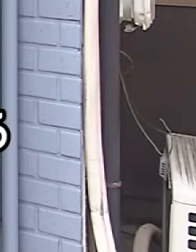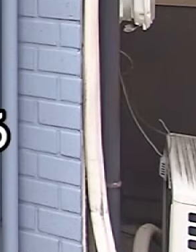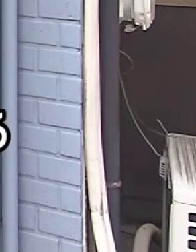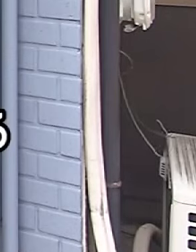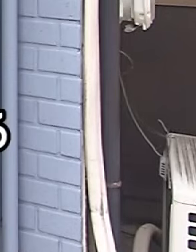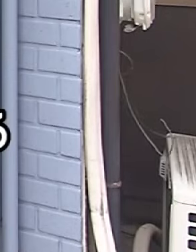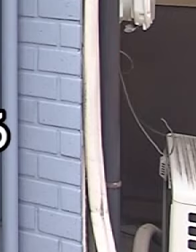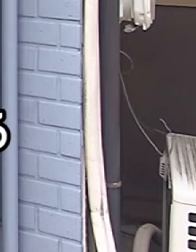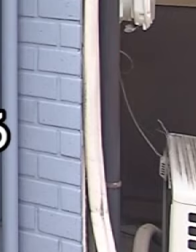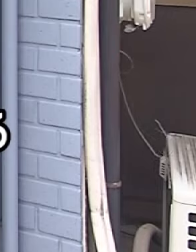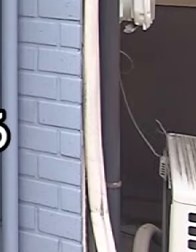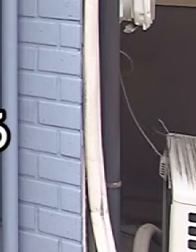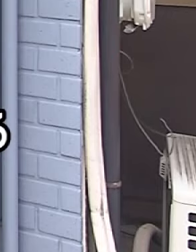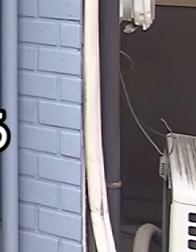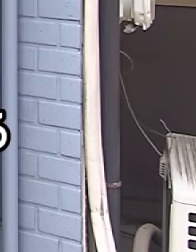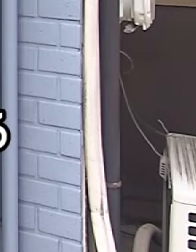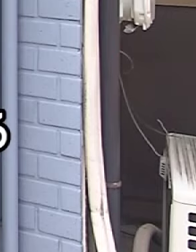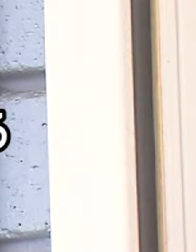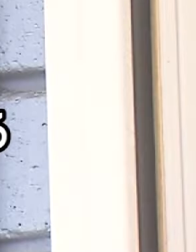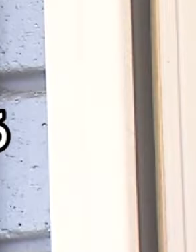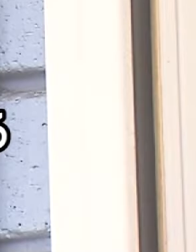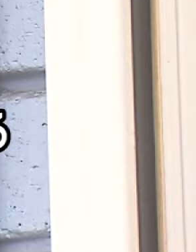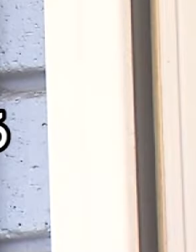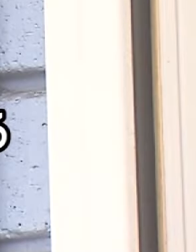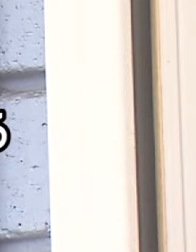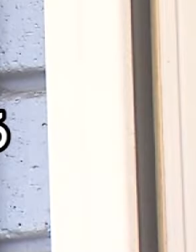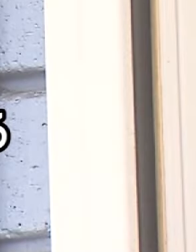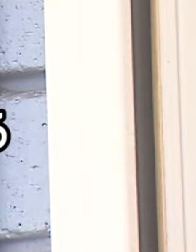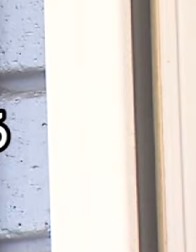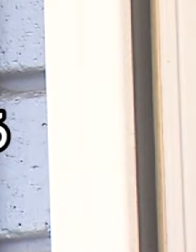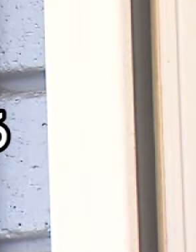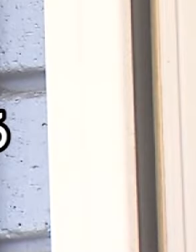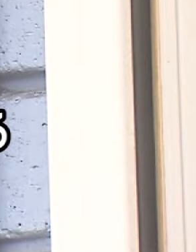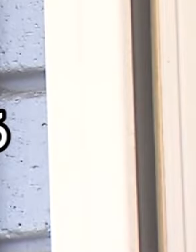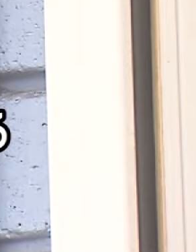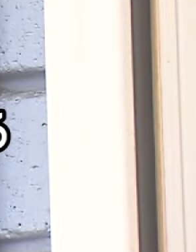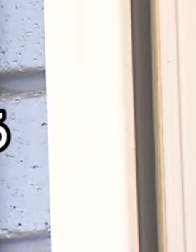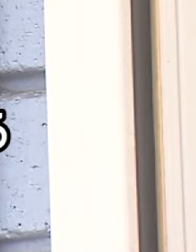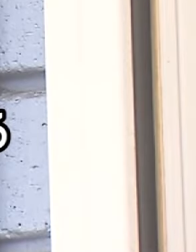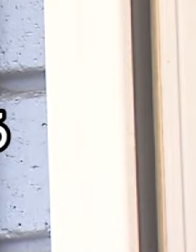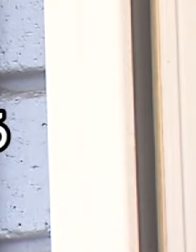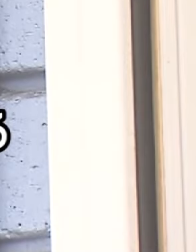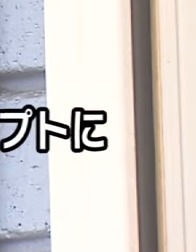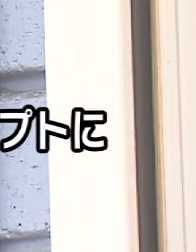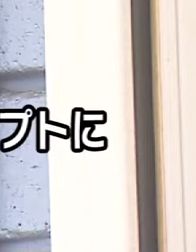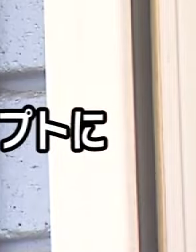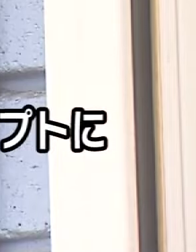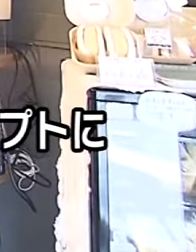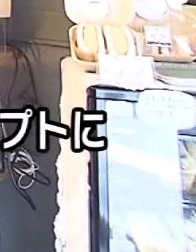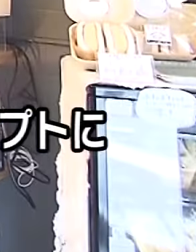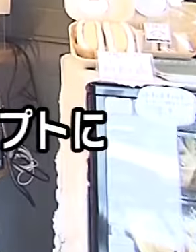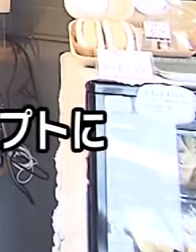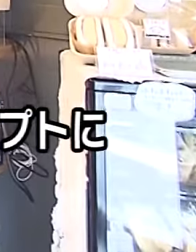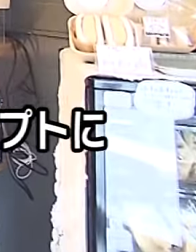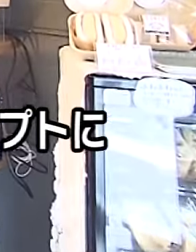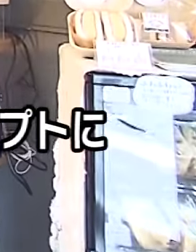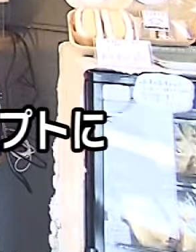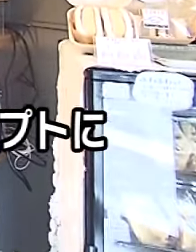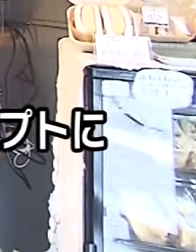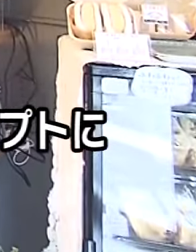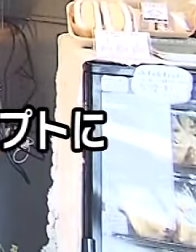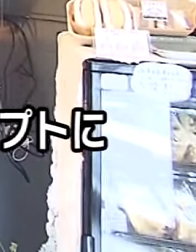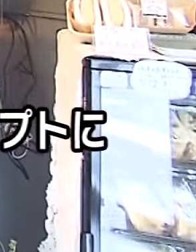フラワーカフェフラットプラスは、住宅街に店舗を構えるフラワーショップです。フラットな暮らしをちょっ